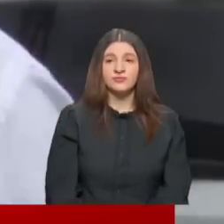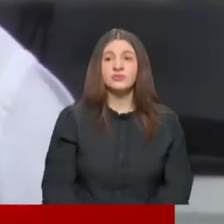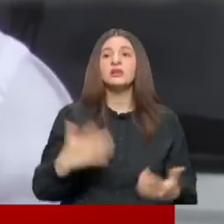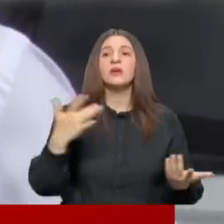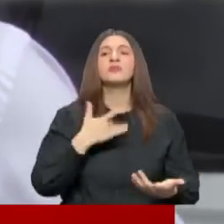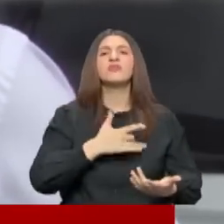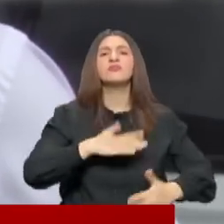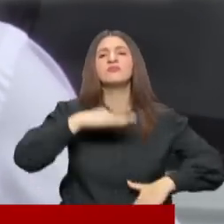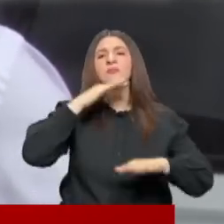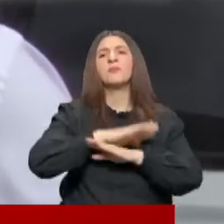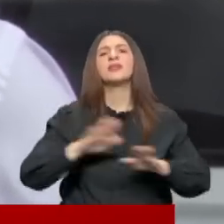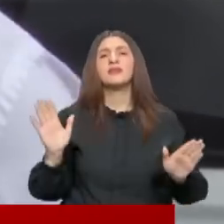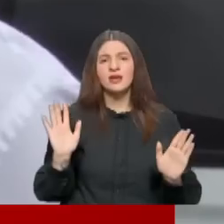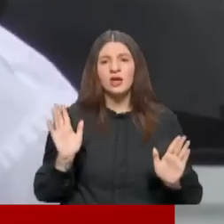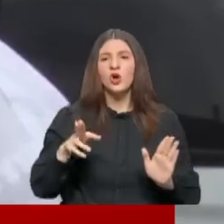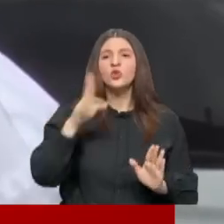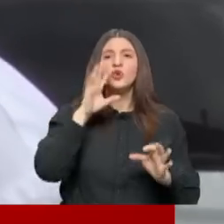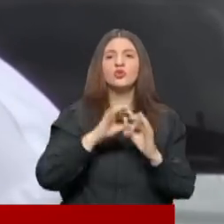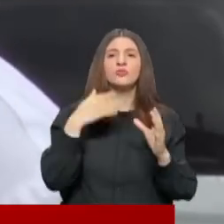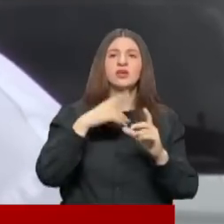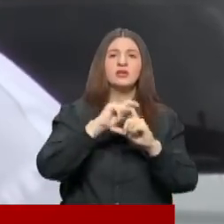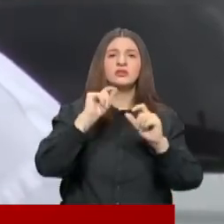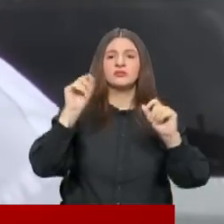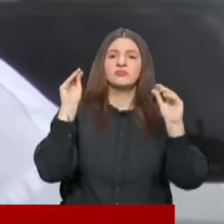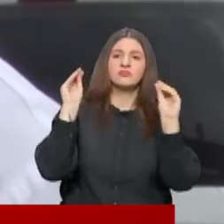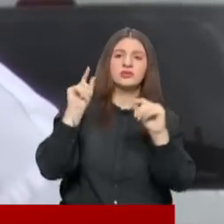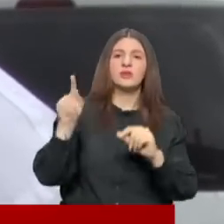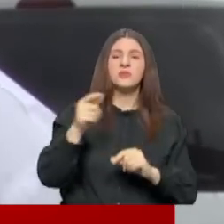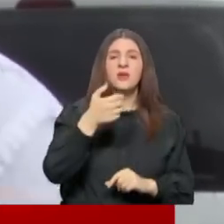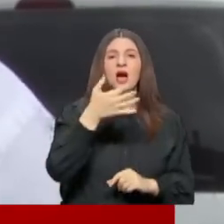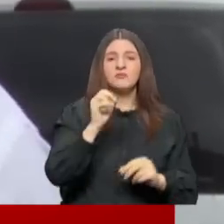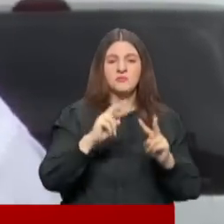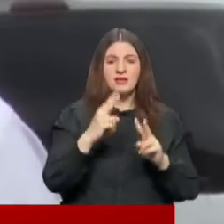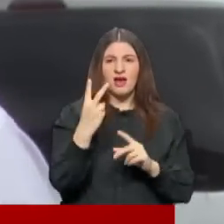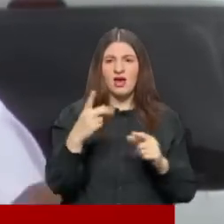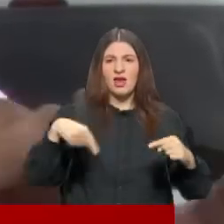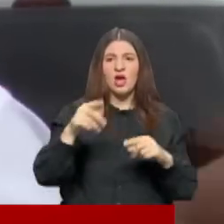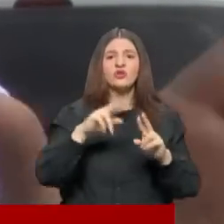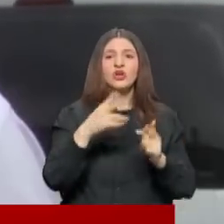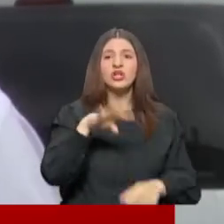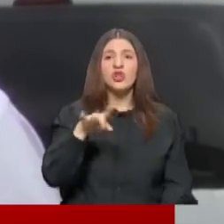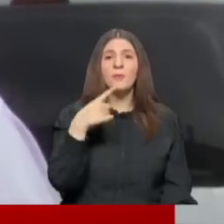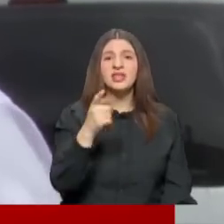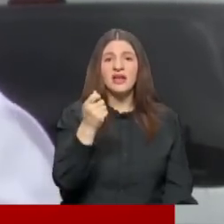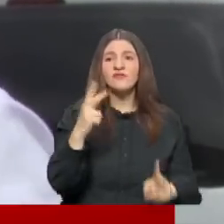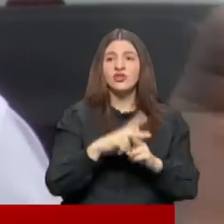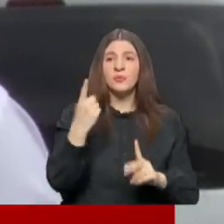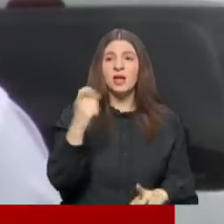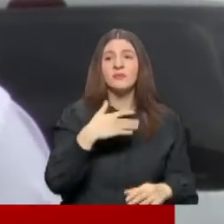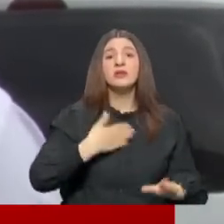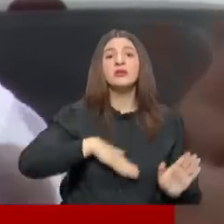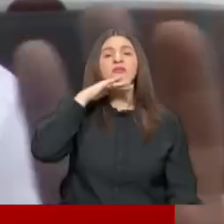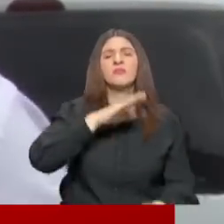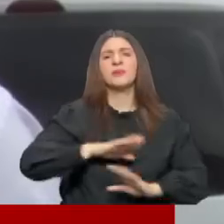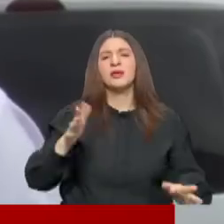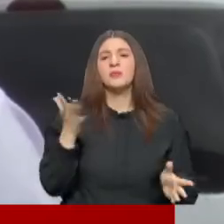Yani canımıza tak etti artık. Son çare bu yazıyı buldum. 60 metrekare dükkana aylık 44 bin lira fatura geliyor. Canımıza tak etti